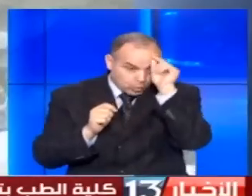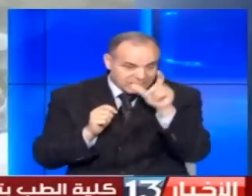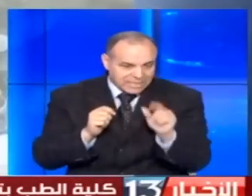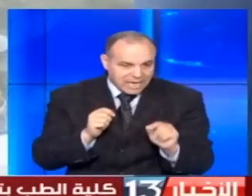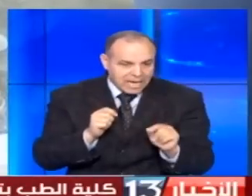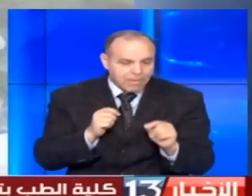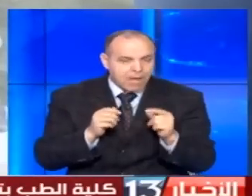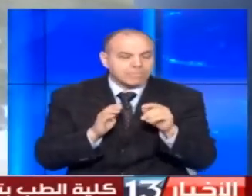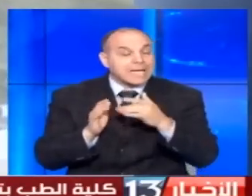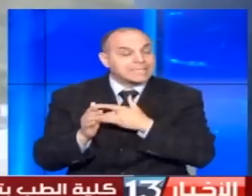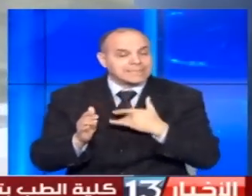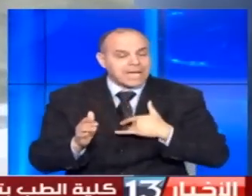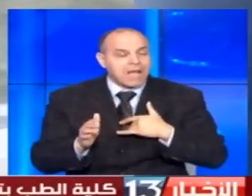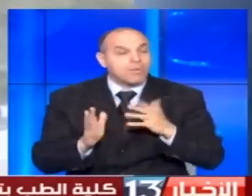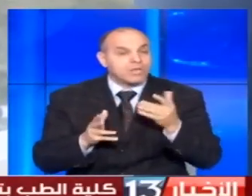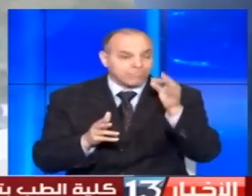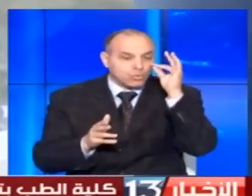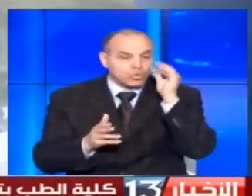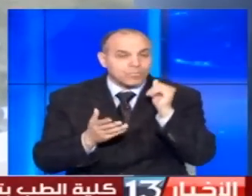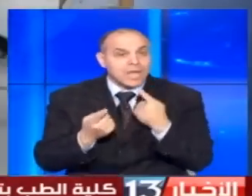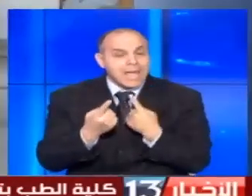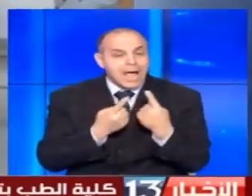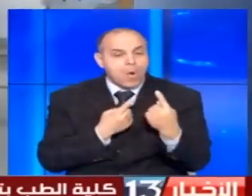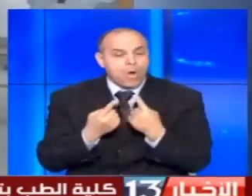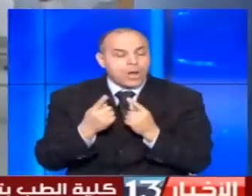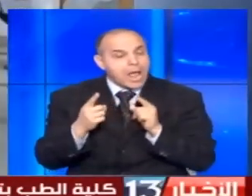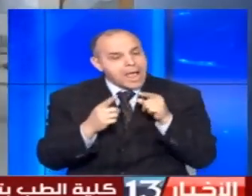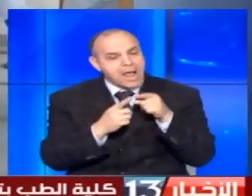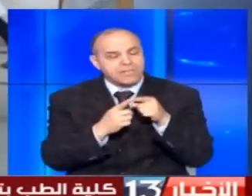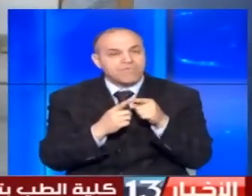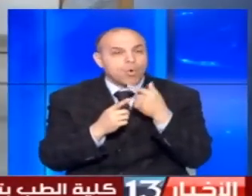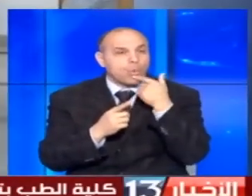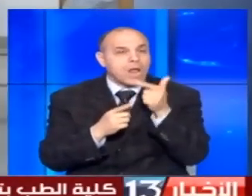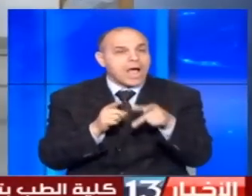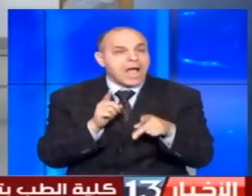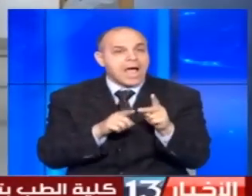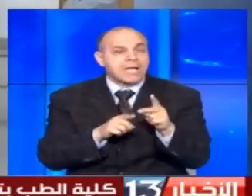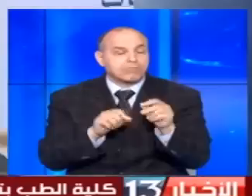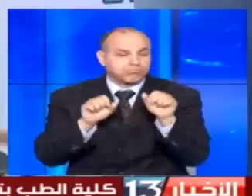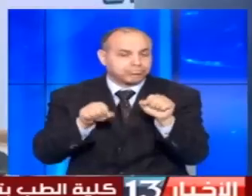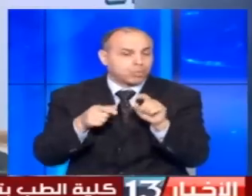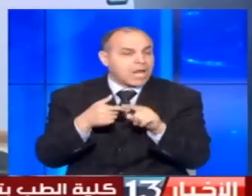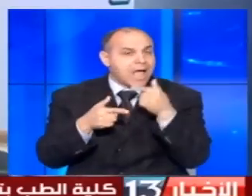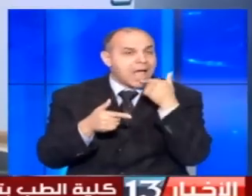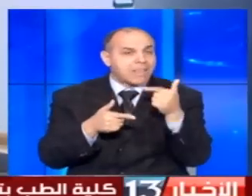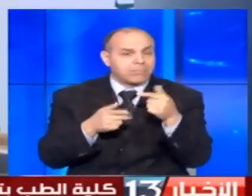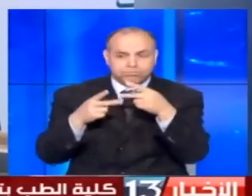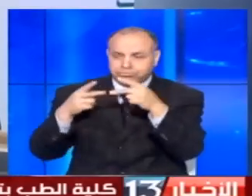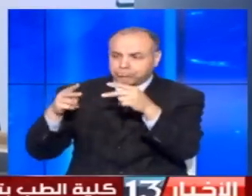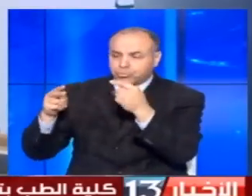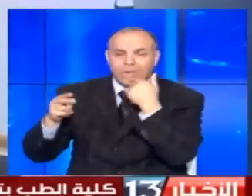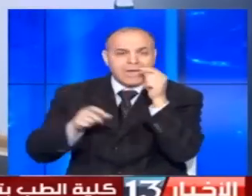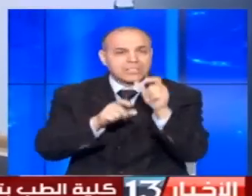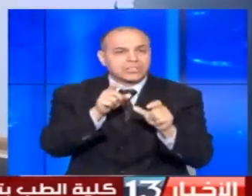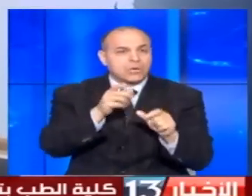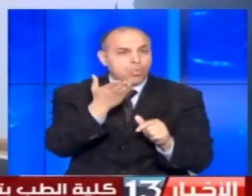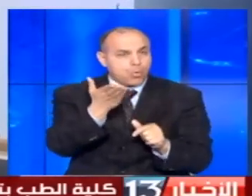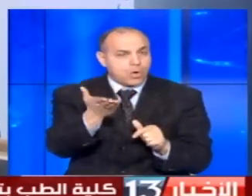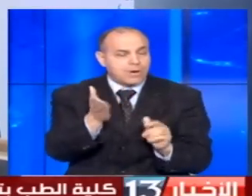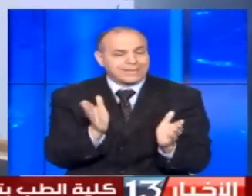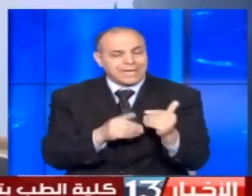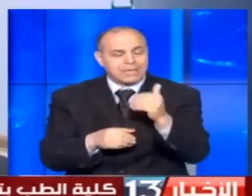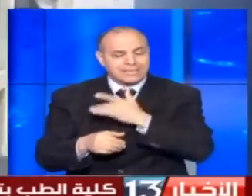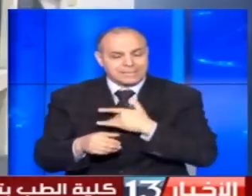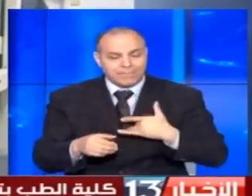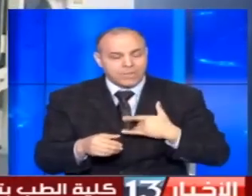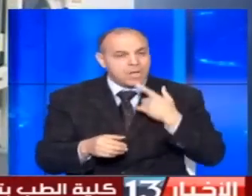للمنظومه الصحيه بتونس حوار يهدف الى حراز اكبر قدر ممكن من الاتفاق بين الاطراف المتدخله في القطاع